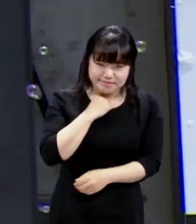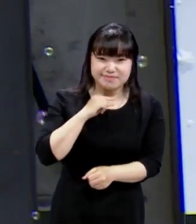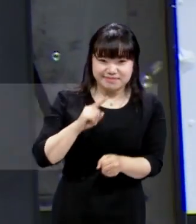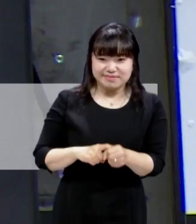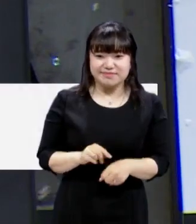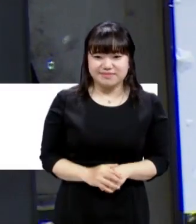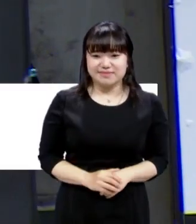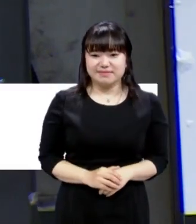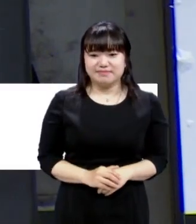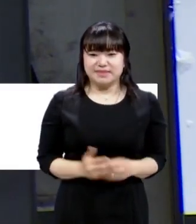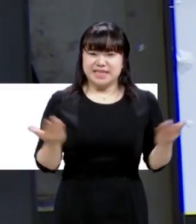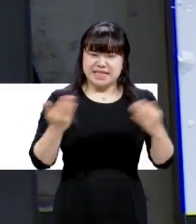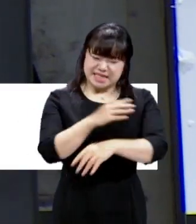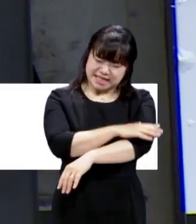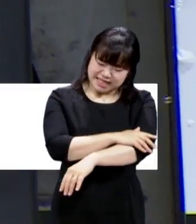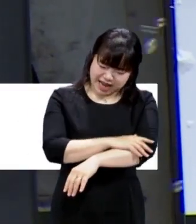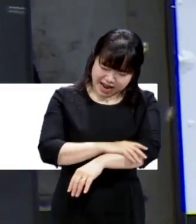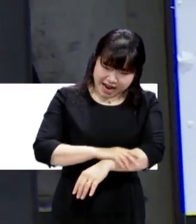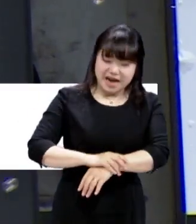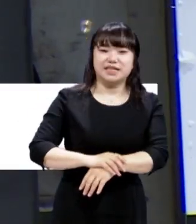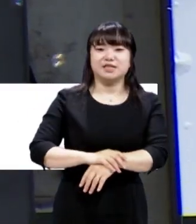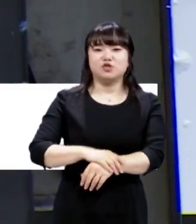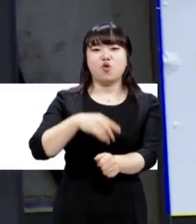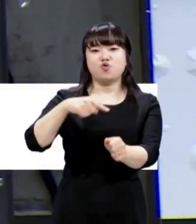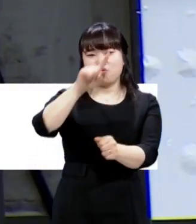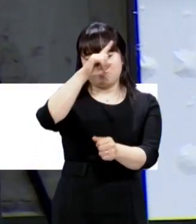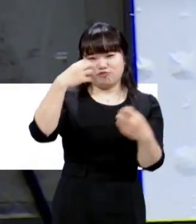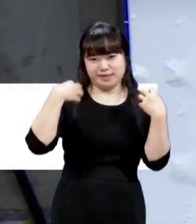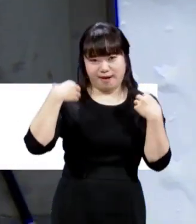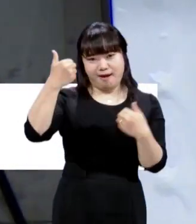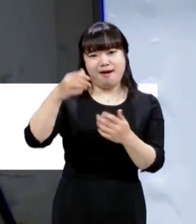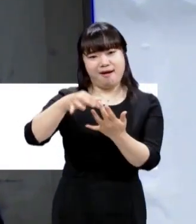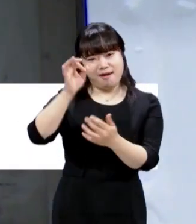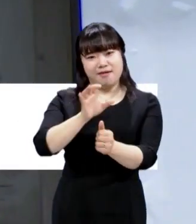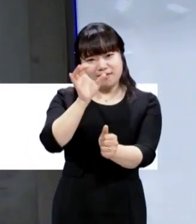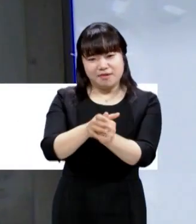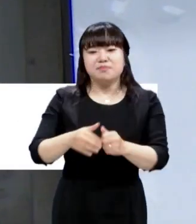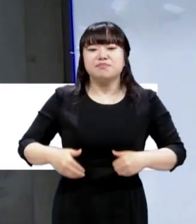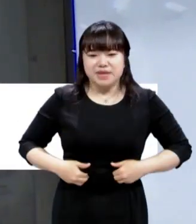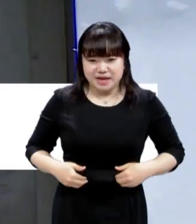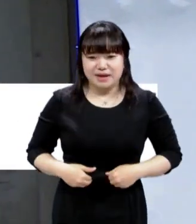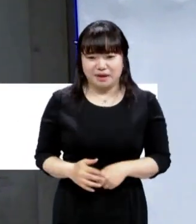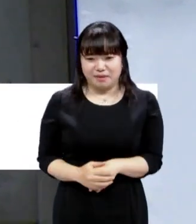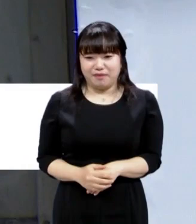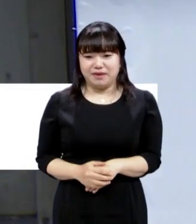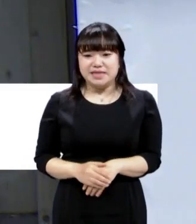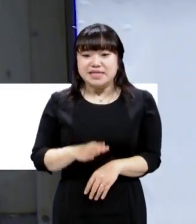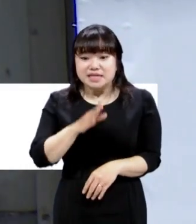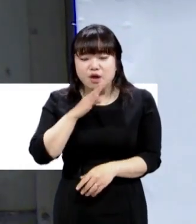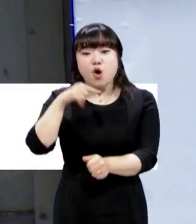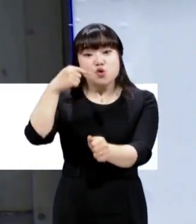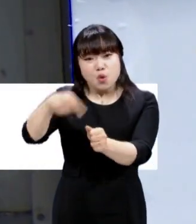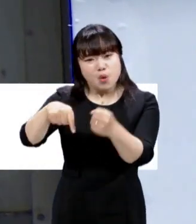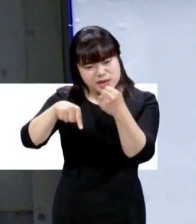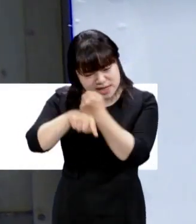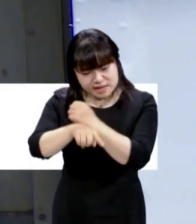울 자랄 결 가기 필요합니다 결계 권 질 남은 문수 합니다